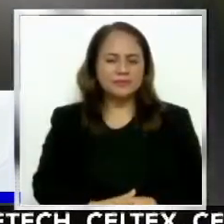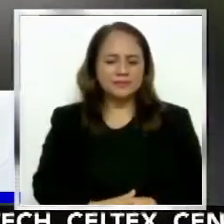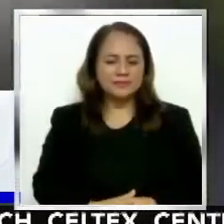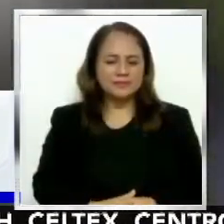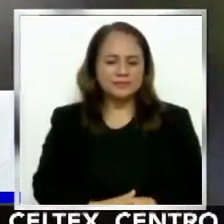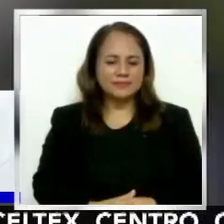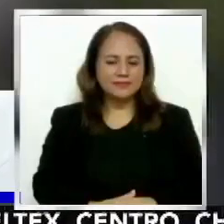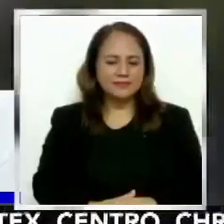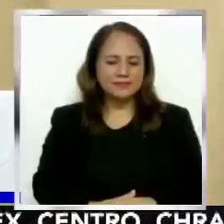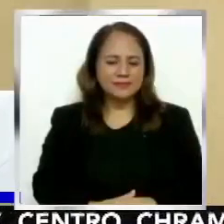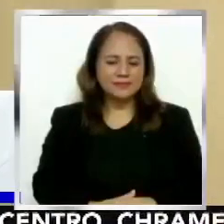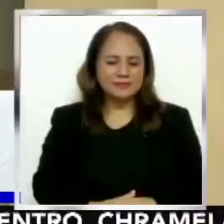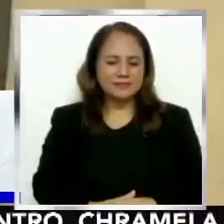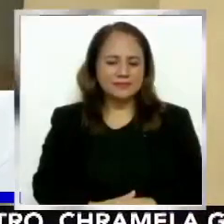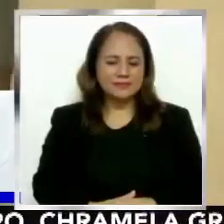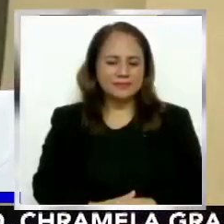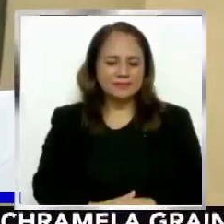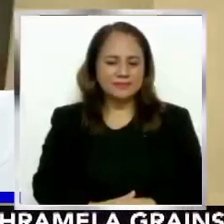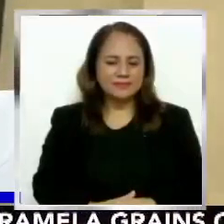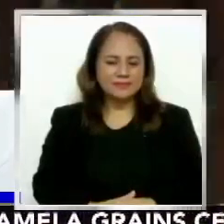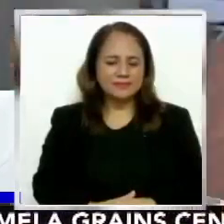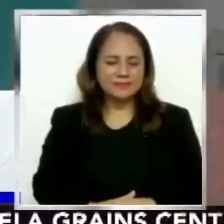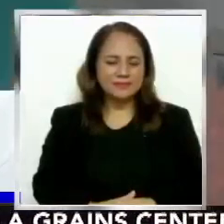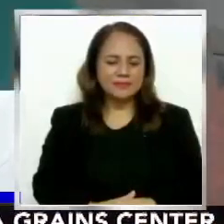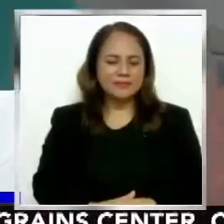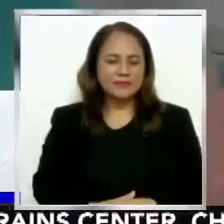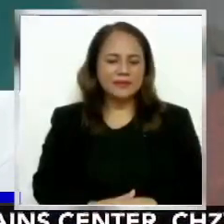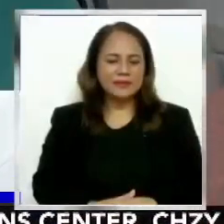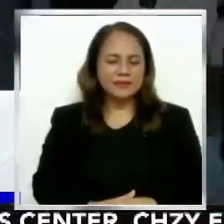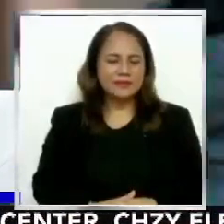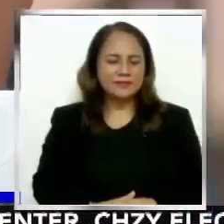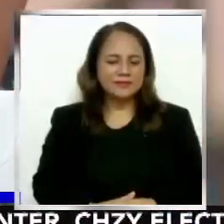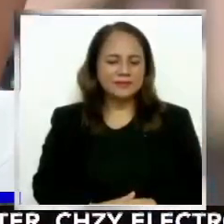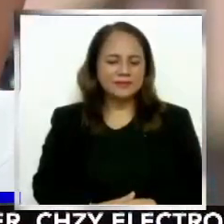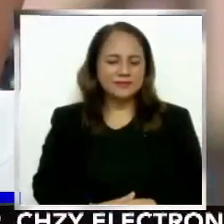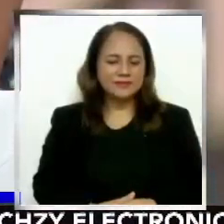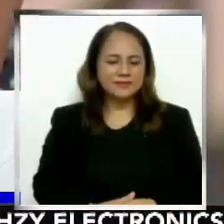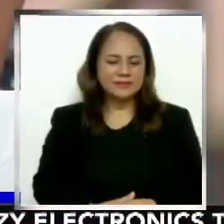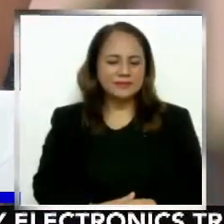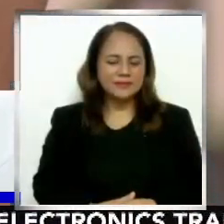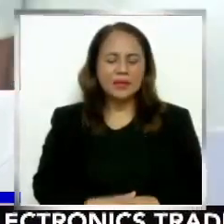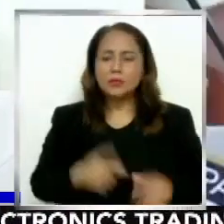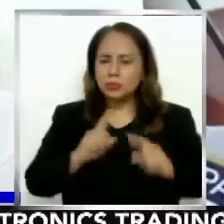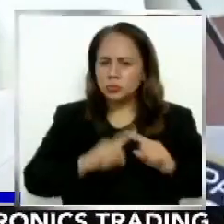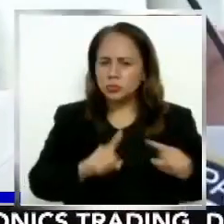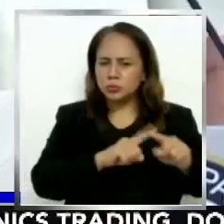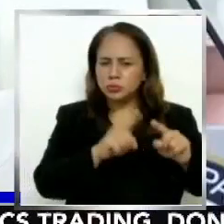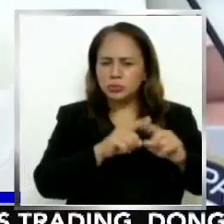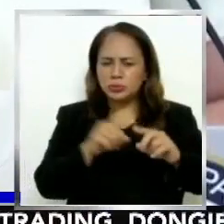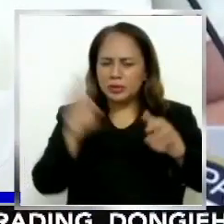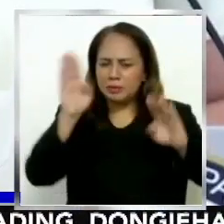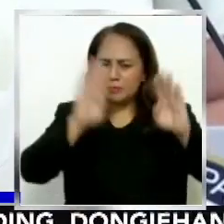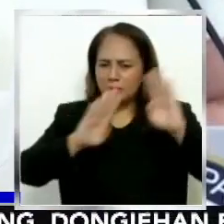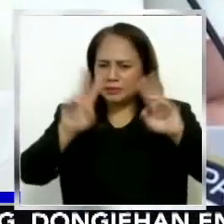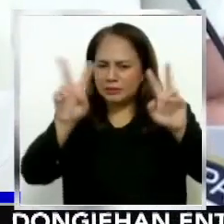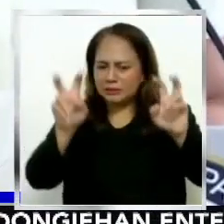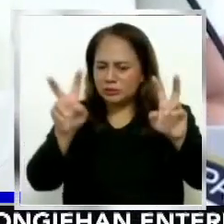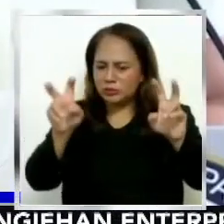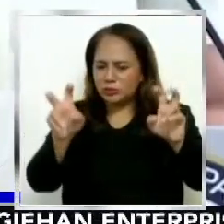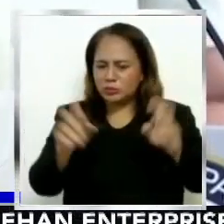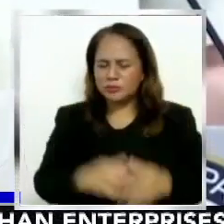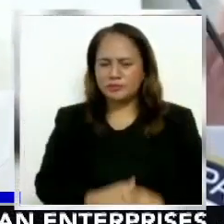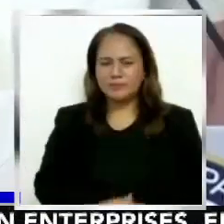Buti hindi pa tayo makyat dun. How many years? Mukha ng iba't ibang issue. How old is he? 40 mukha plus? Mukha ng